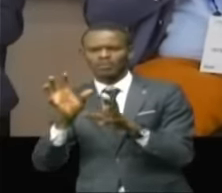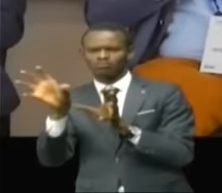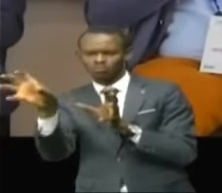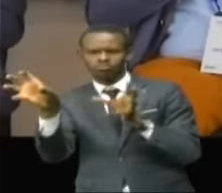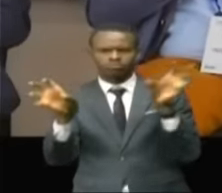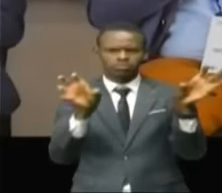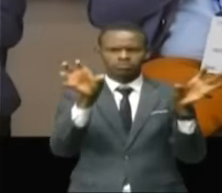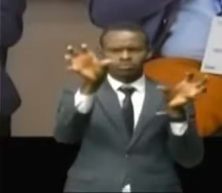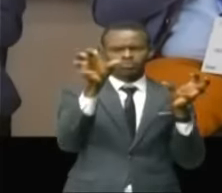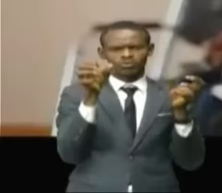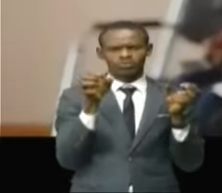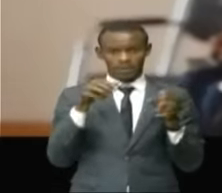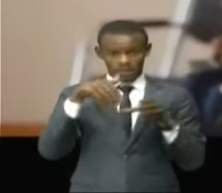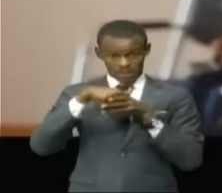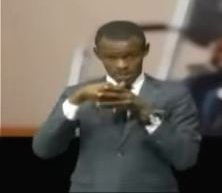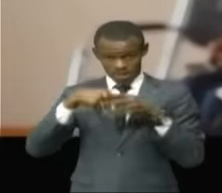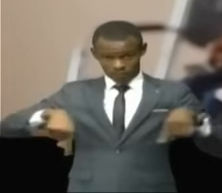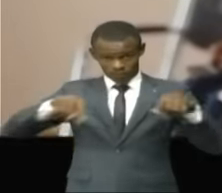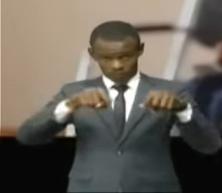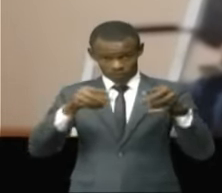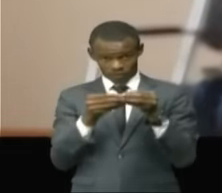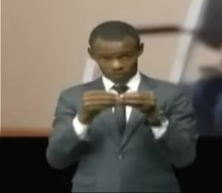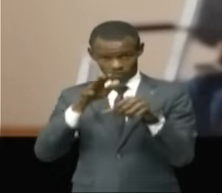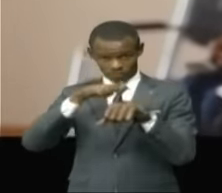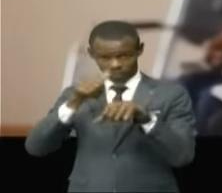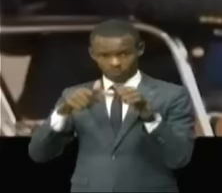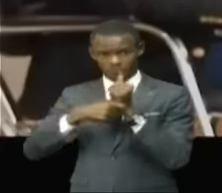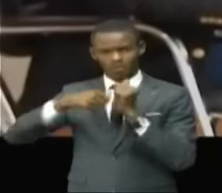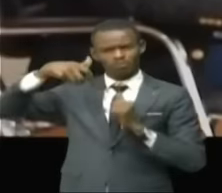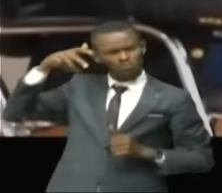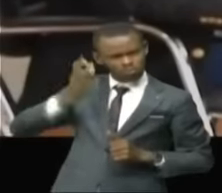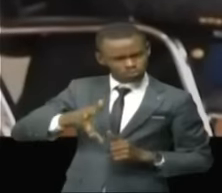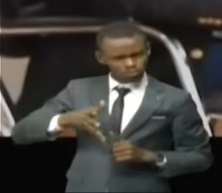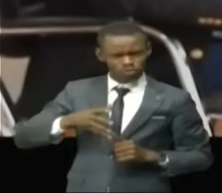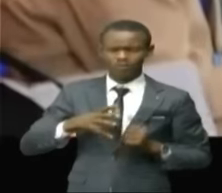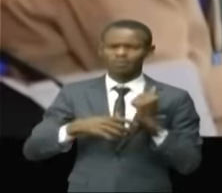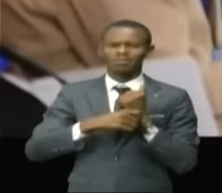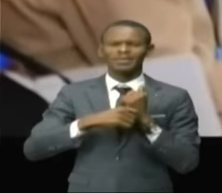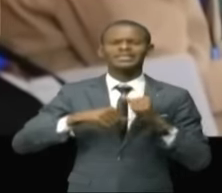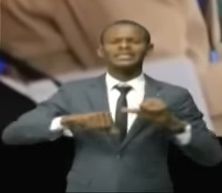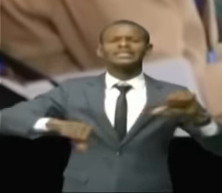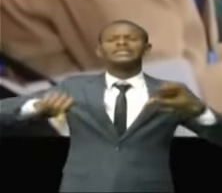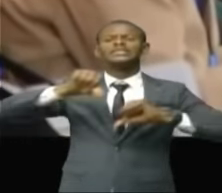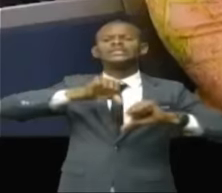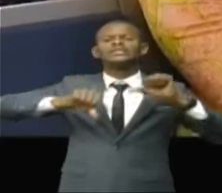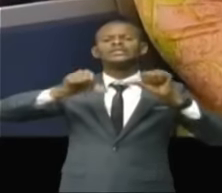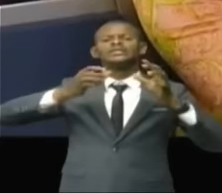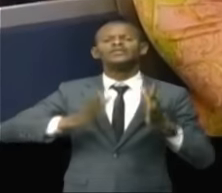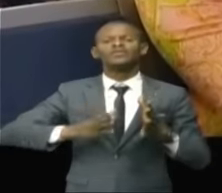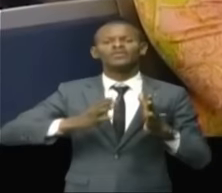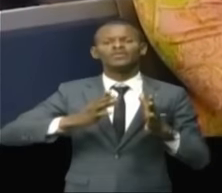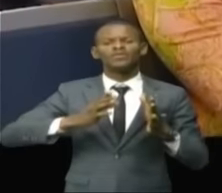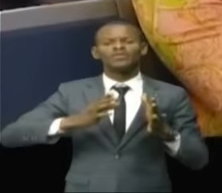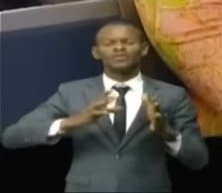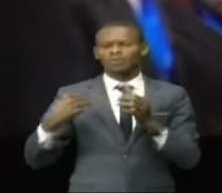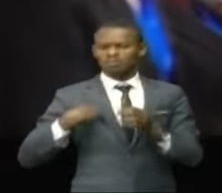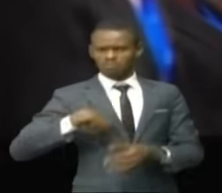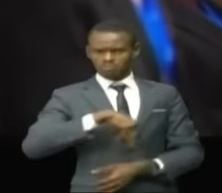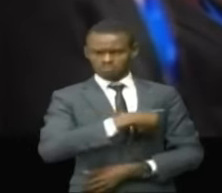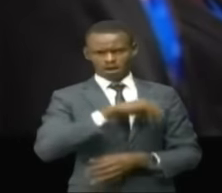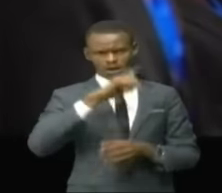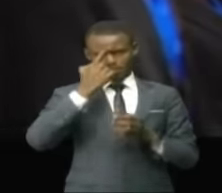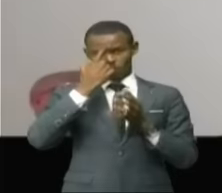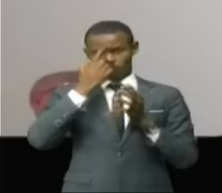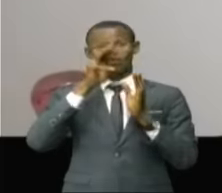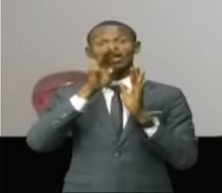des sommités de la fiscalité nationale et mondiale les scientifiques, les décideurs politiques, les fiscalistes, les juristes